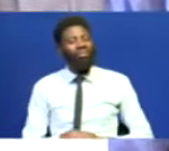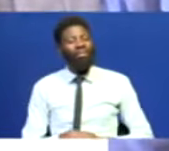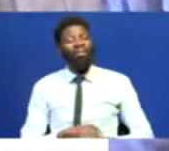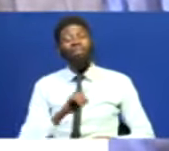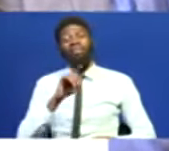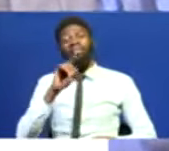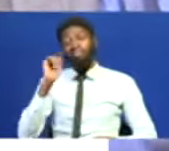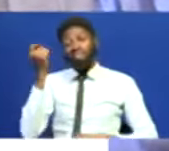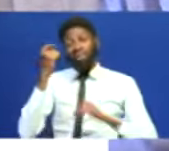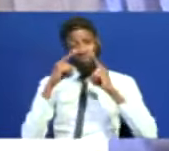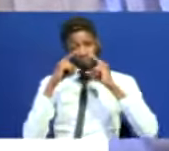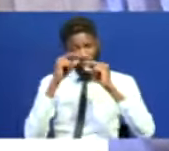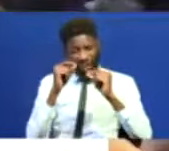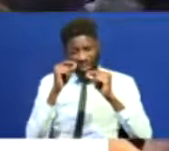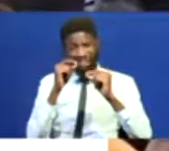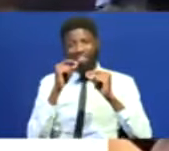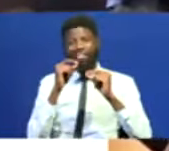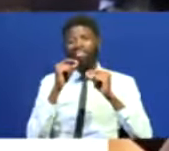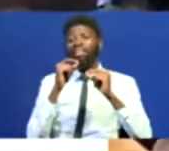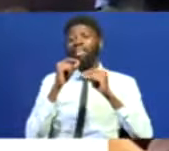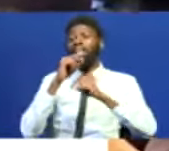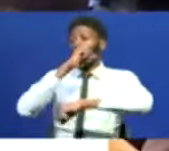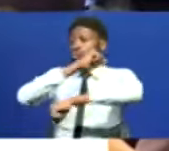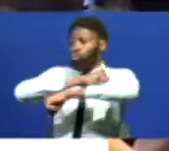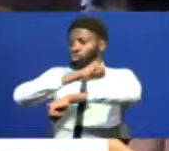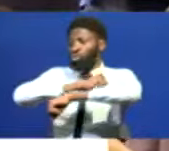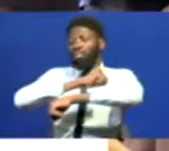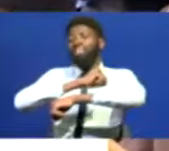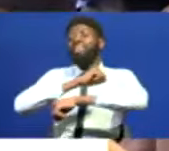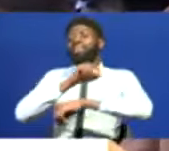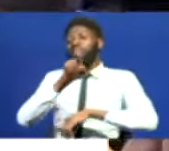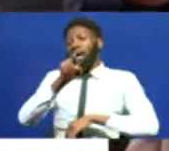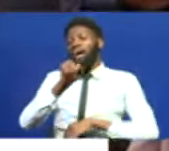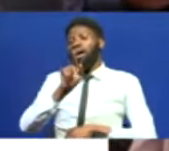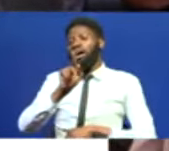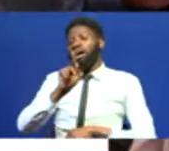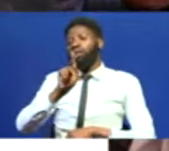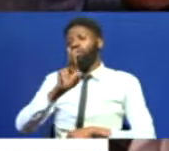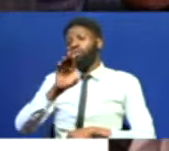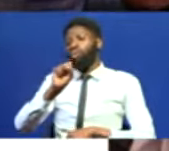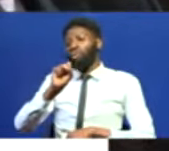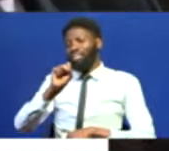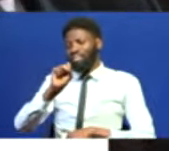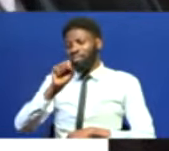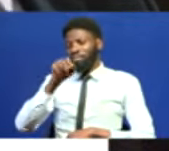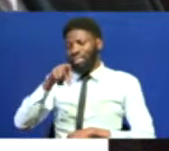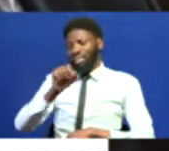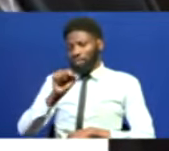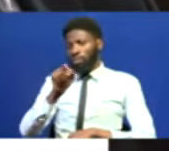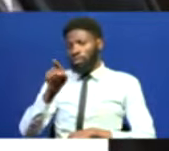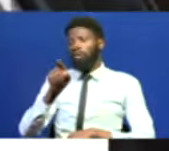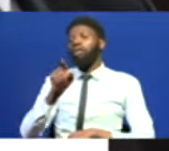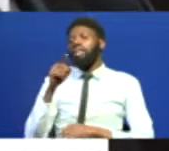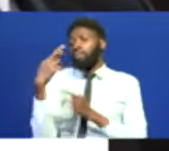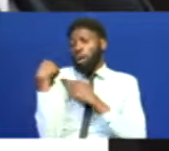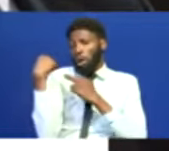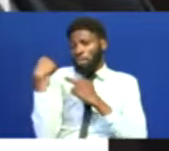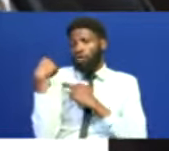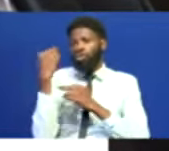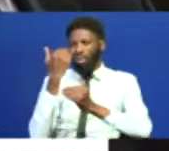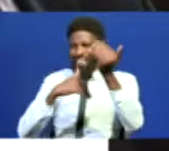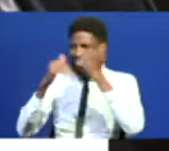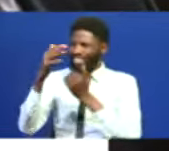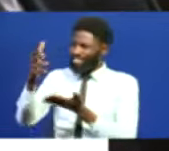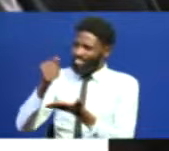wanafunzi kwenye vyuo vikuu na vyuo humu nchini itajumuisha chuo kikuu cha wazi kwenye tovuti yake